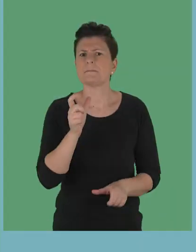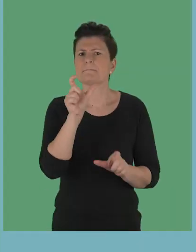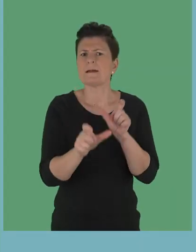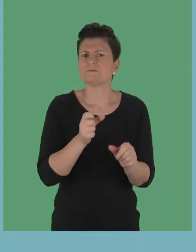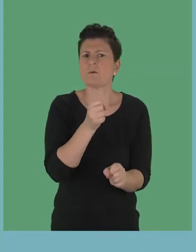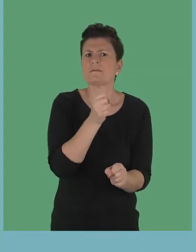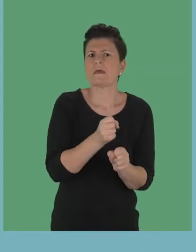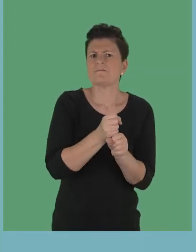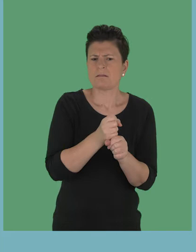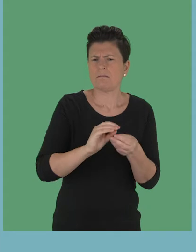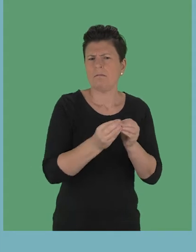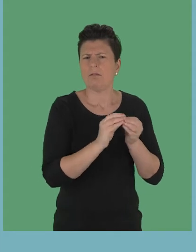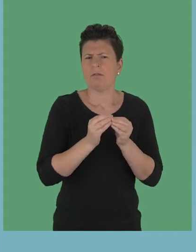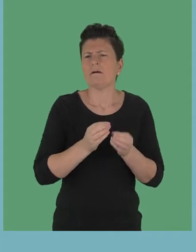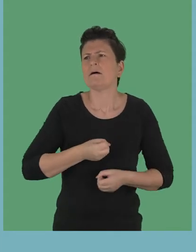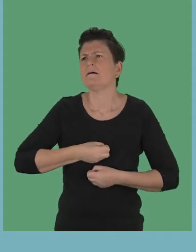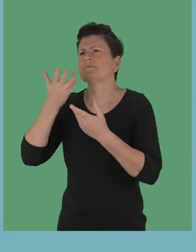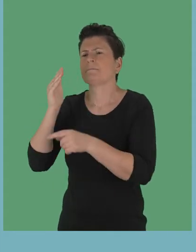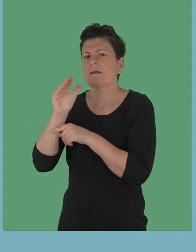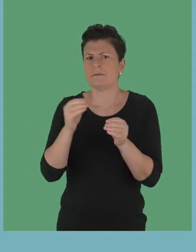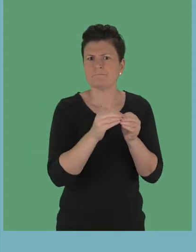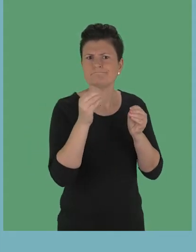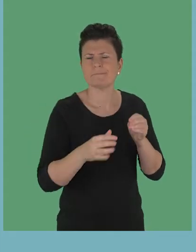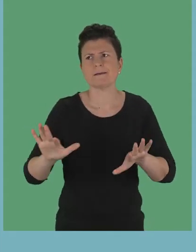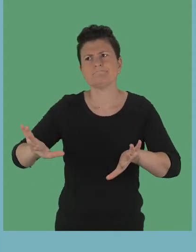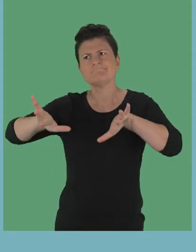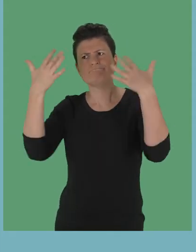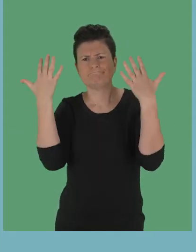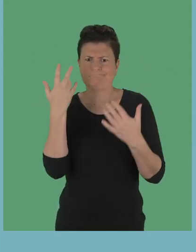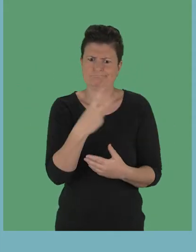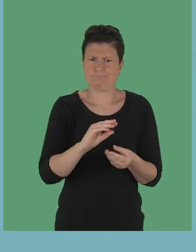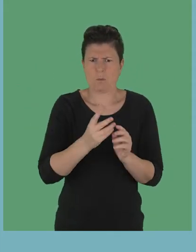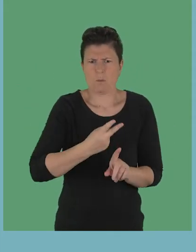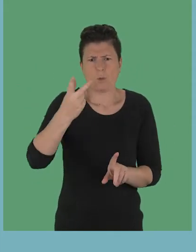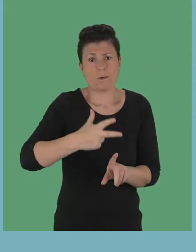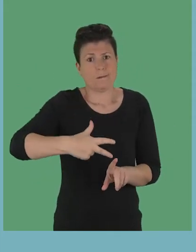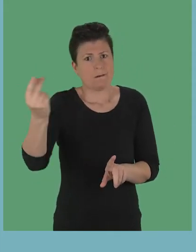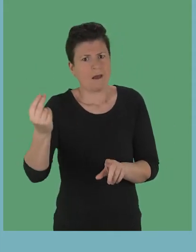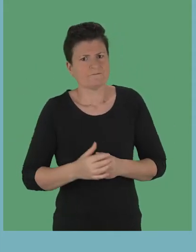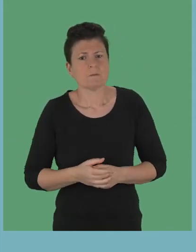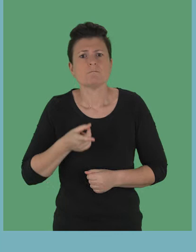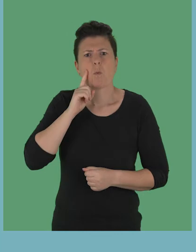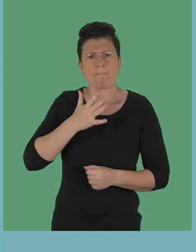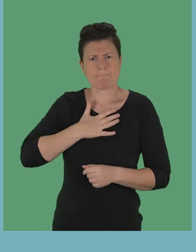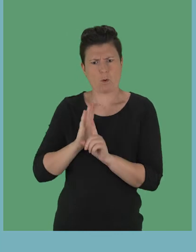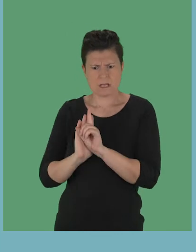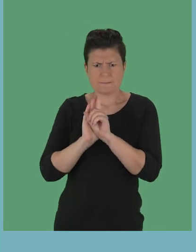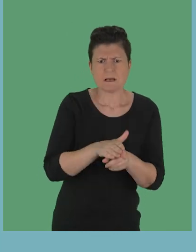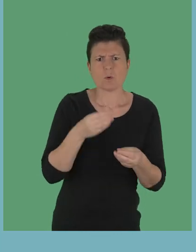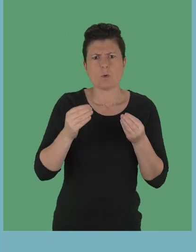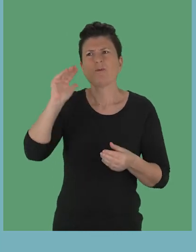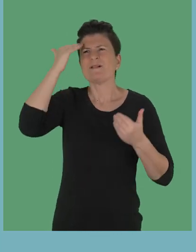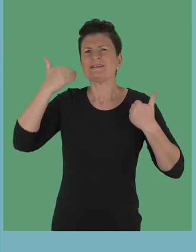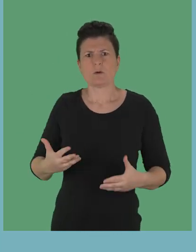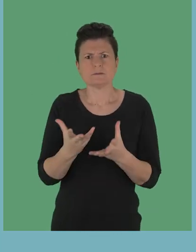Par crainte des discriminations ou par méconnaissance, de nombreux agents ne font pas état de leurs difficultés à leur employeur et prennent le risque de laisser les choses